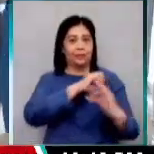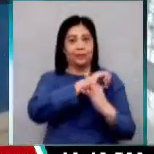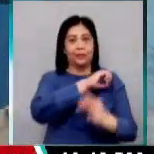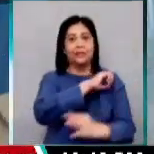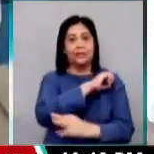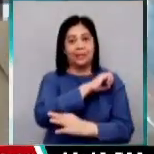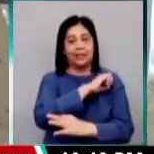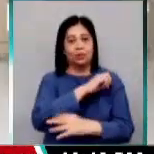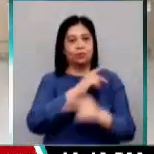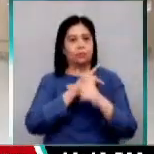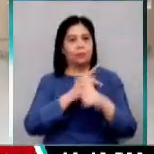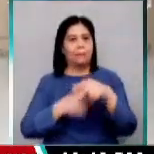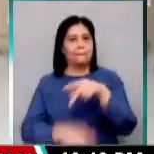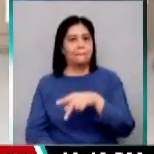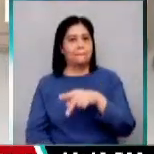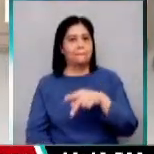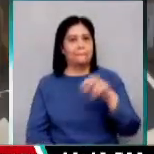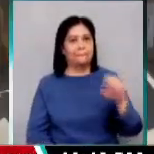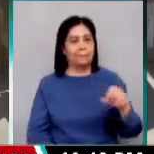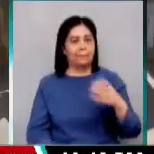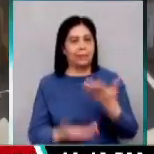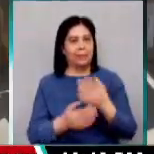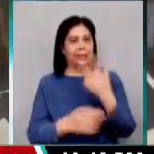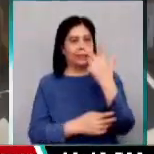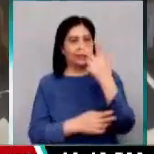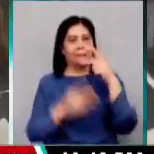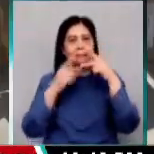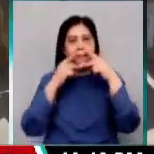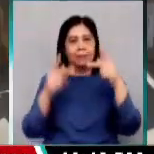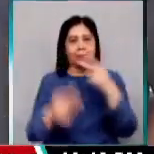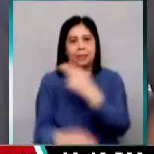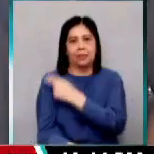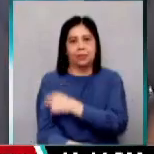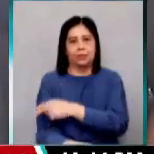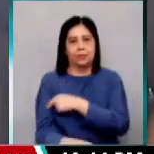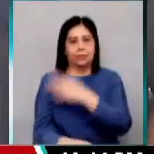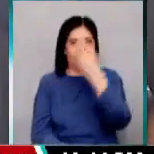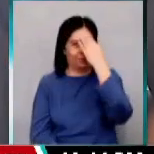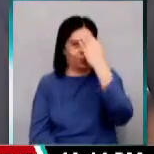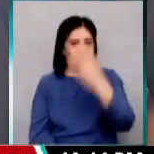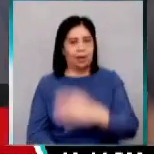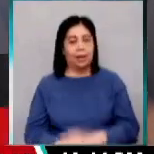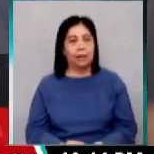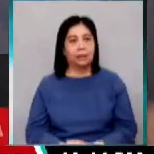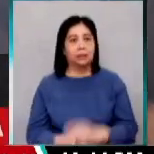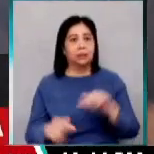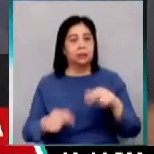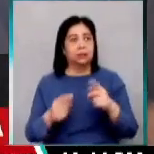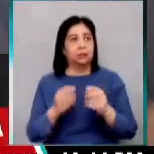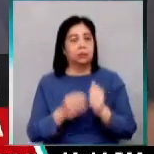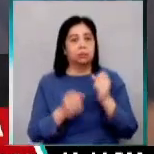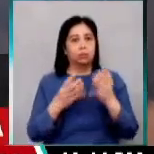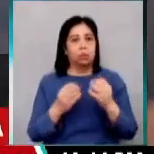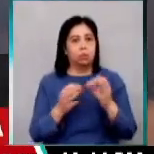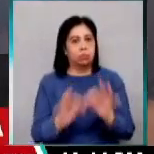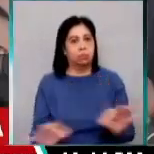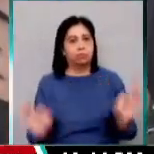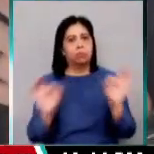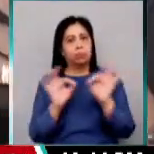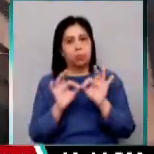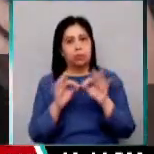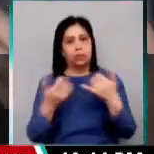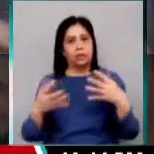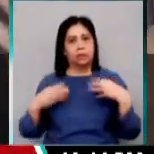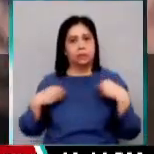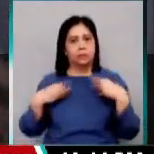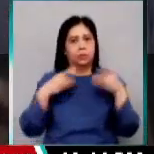protective supplies sa 3 pampublikong ospital sa Bulacan. Isa to sa pinakamahalaga na natatanggap na donasyon. Alam